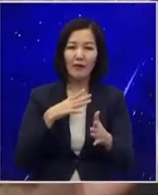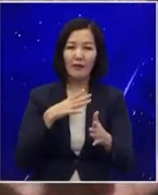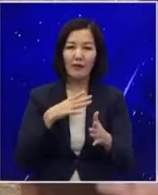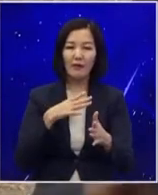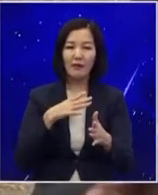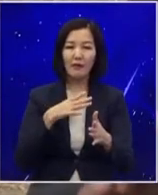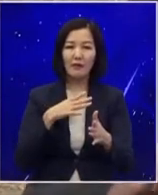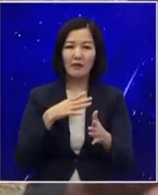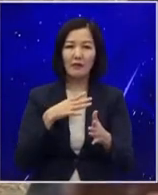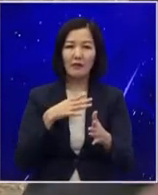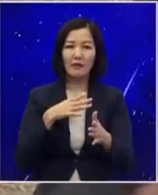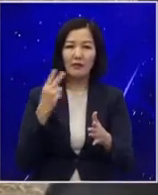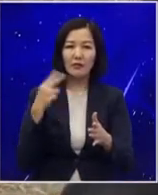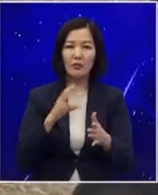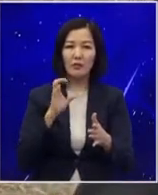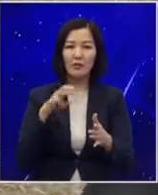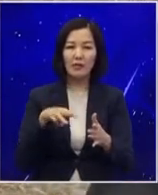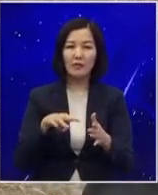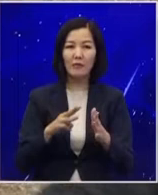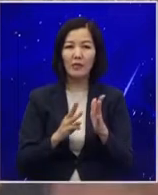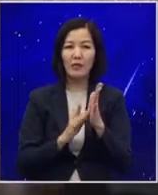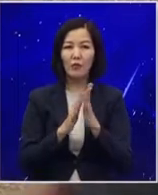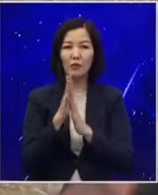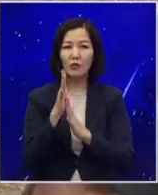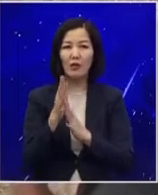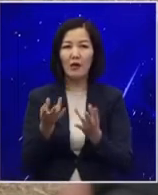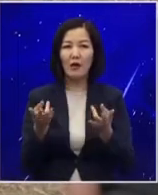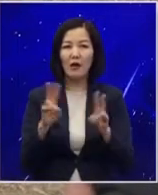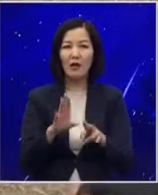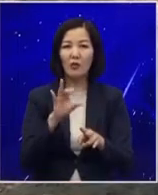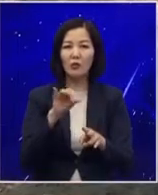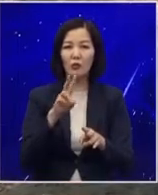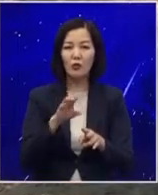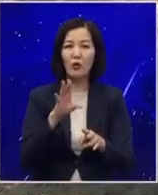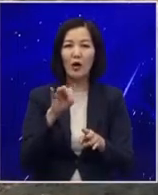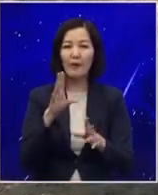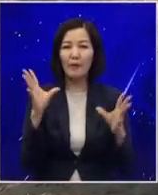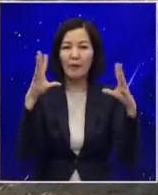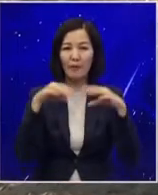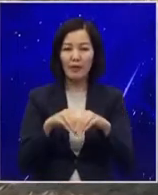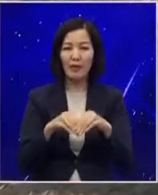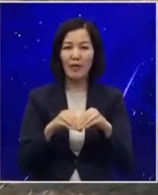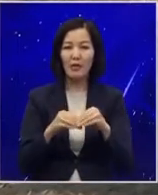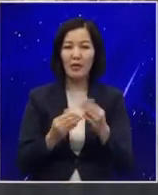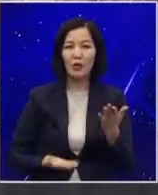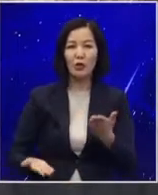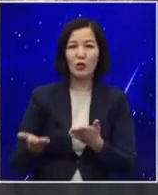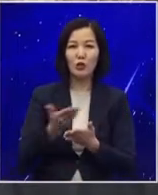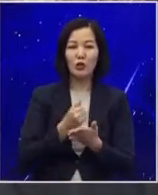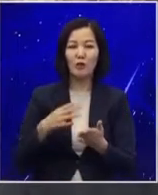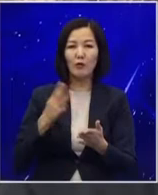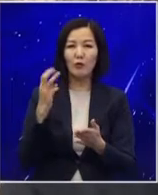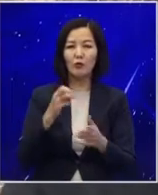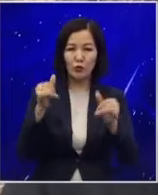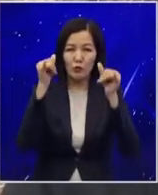бір 20 сантиметрдің көлемінде шықты, қалғаны сұлымен арпа араластырып сепкеміз, соны шөпке шауып алдық. Сол 300